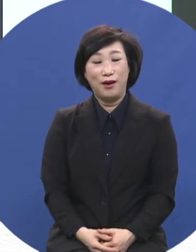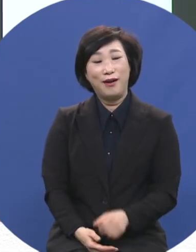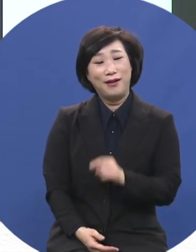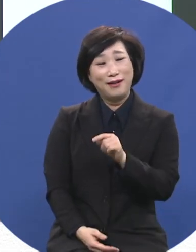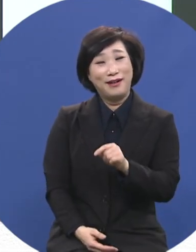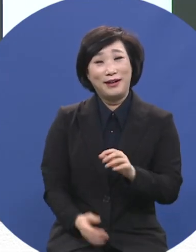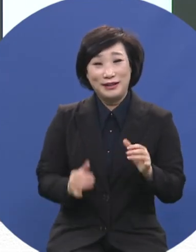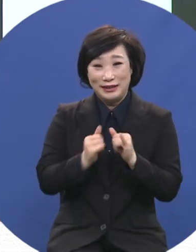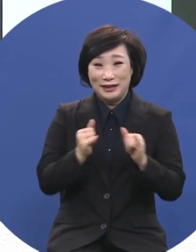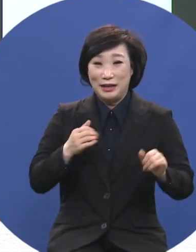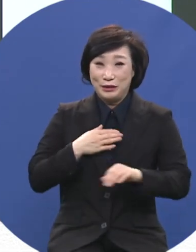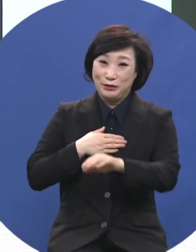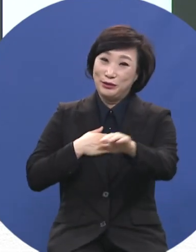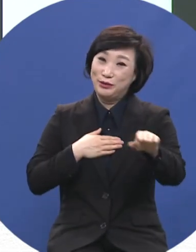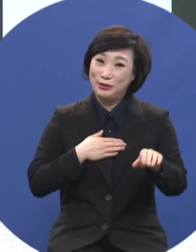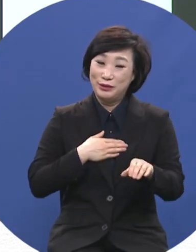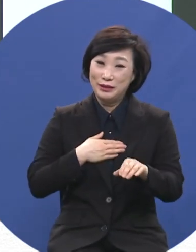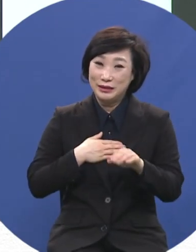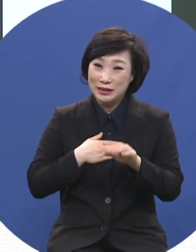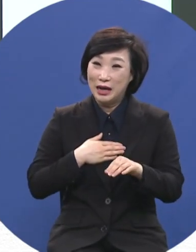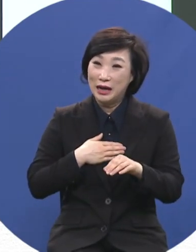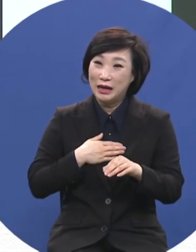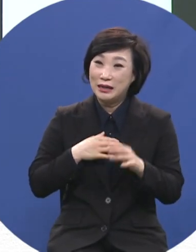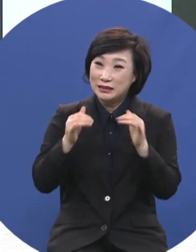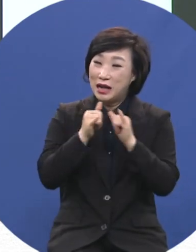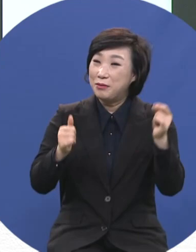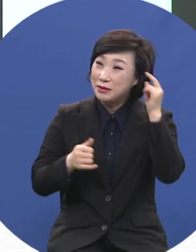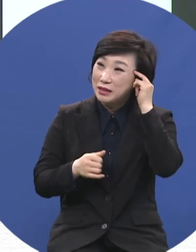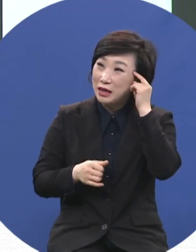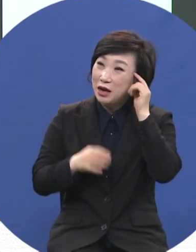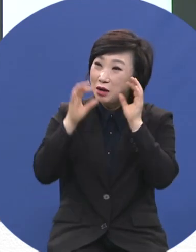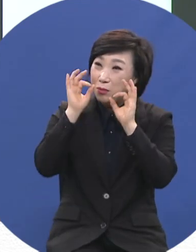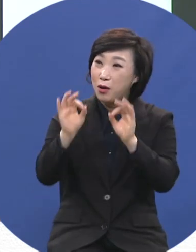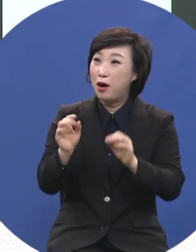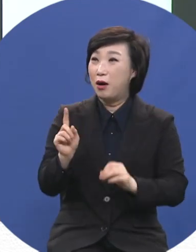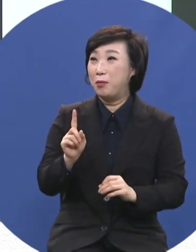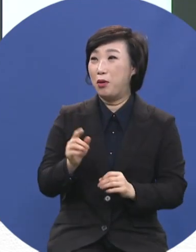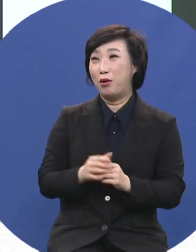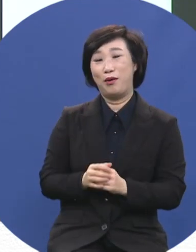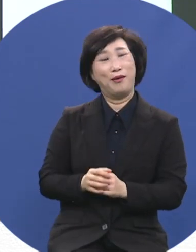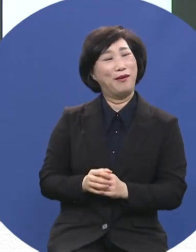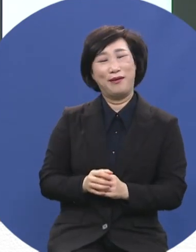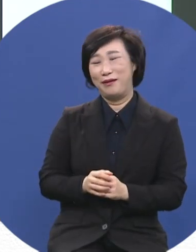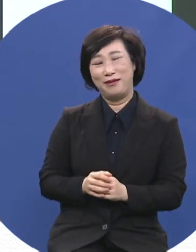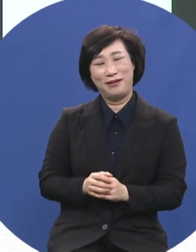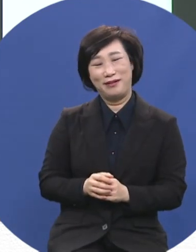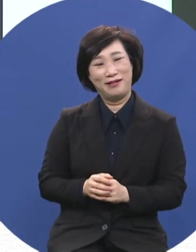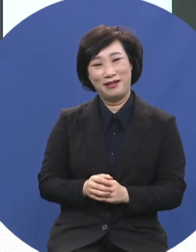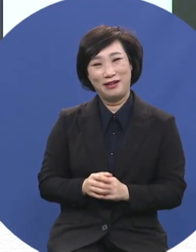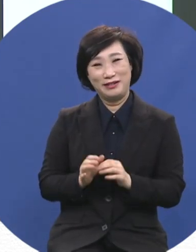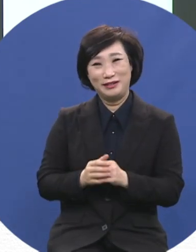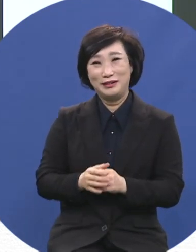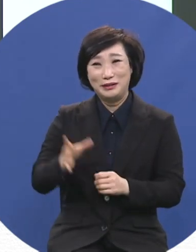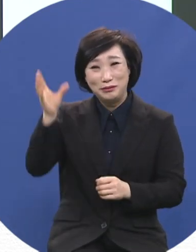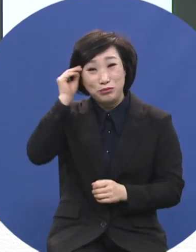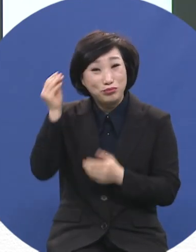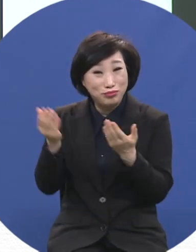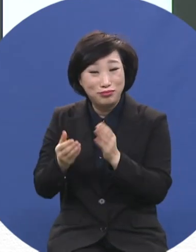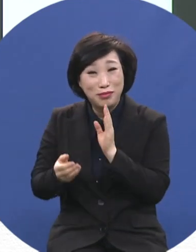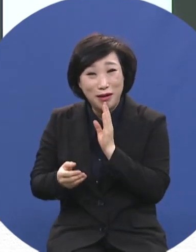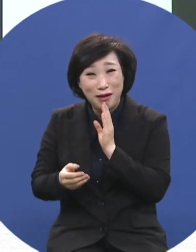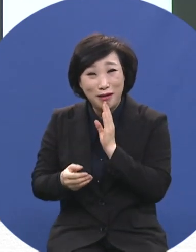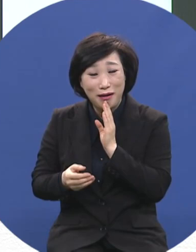얼마나 인간의 이 안목으로 정욕의 안목으로 바라볼 때 처절하고 미련한 짓이냐 그